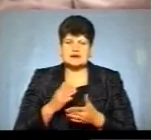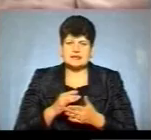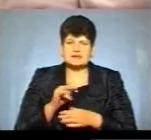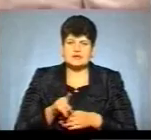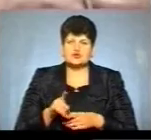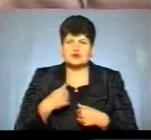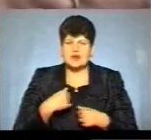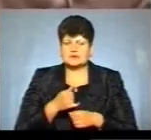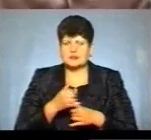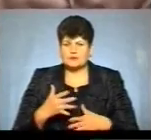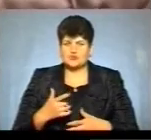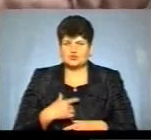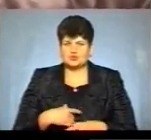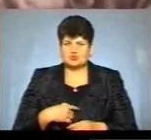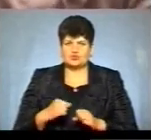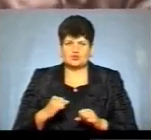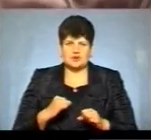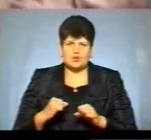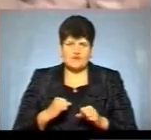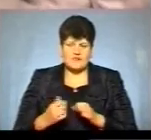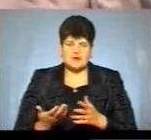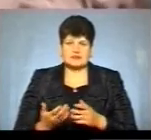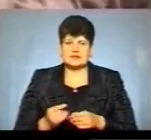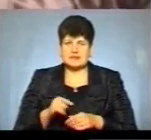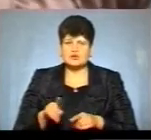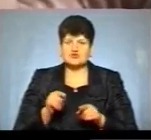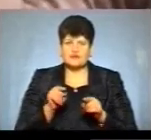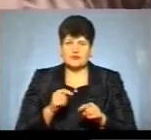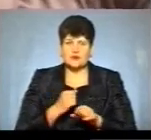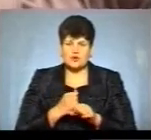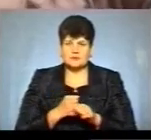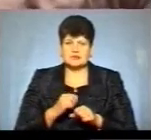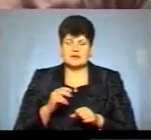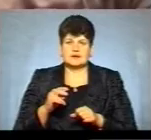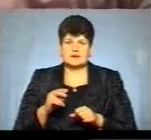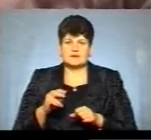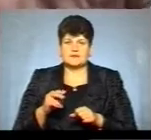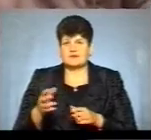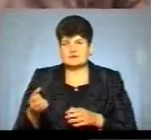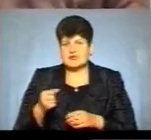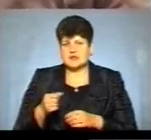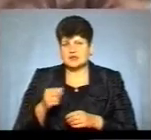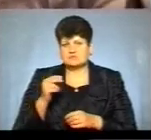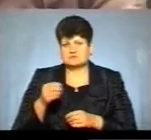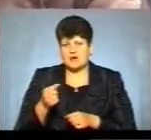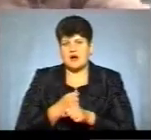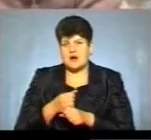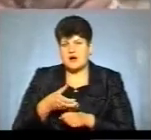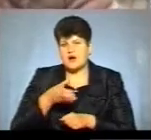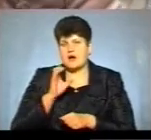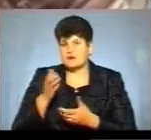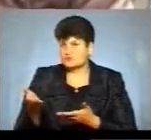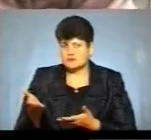можу собою керувати. Те, що ви робите легко, от ви підійшли, взяли чашку кави, да, і пішли попили